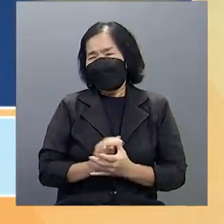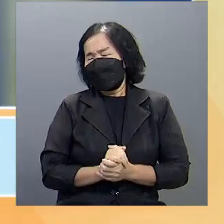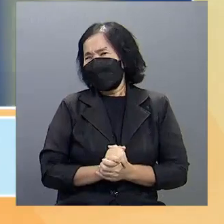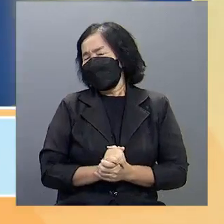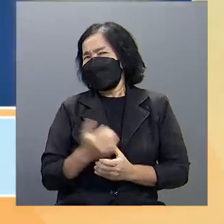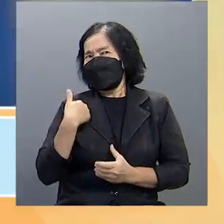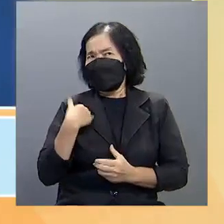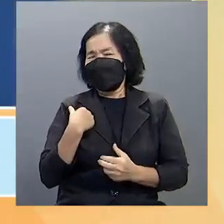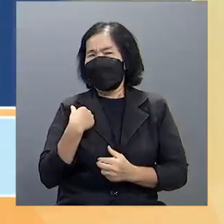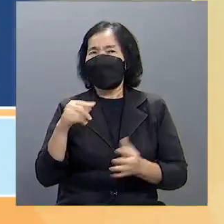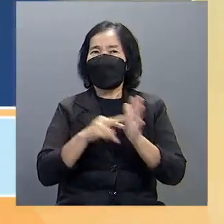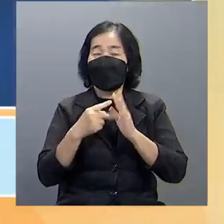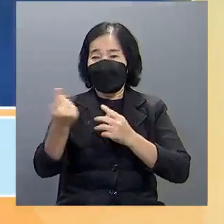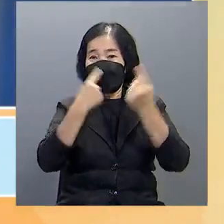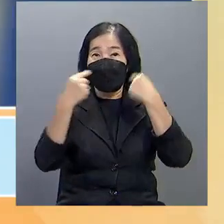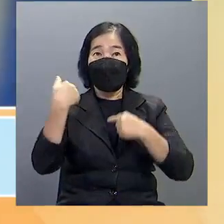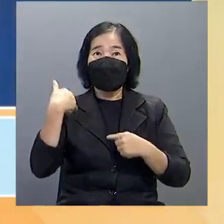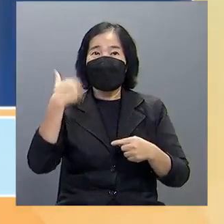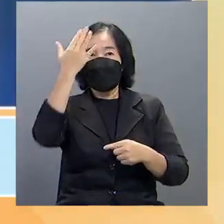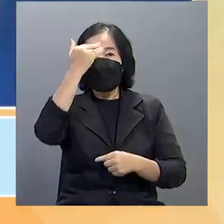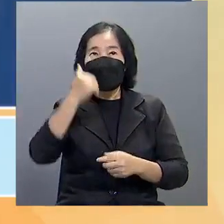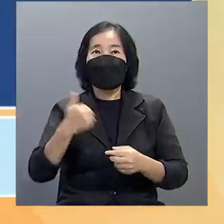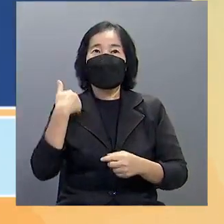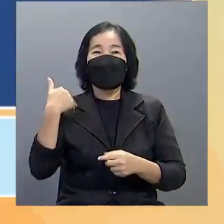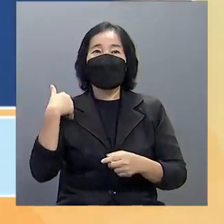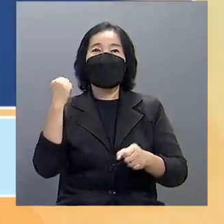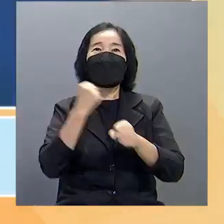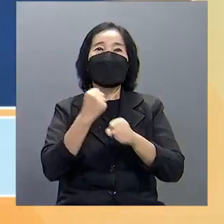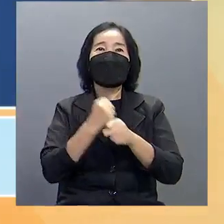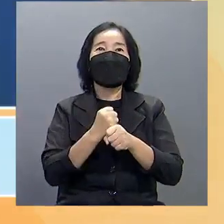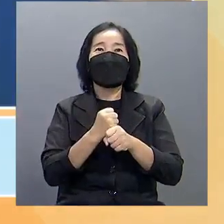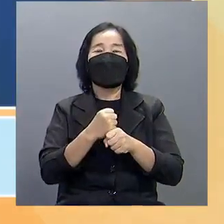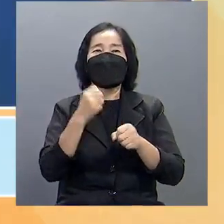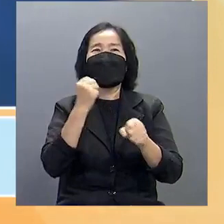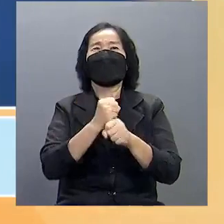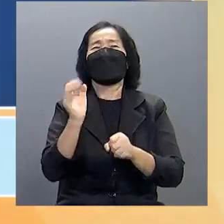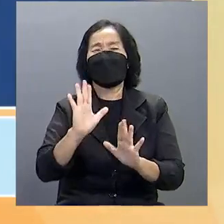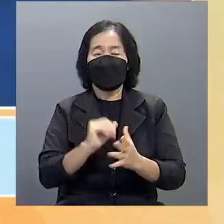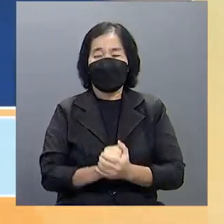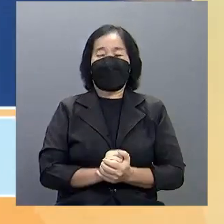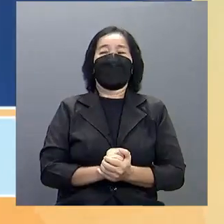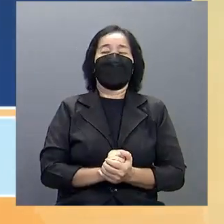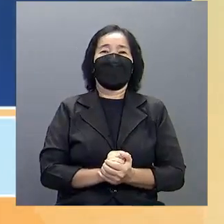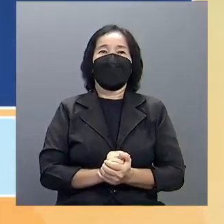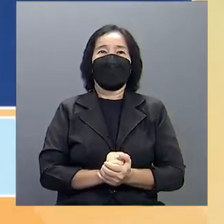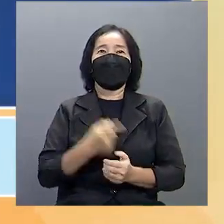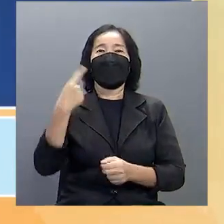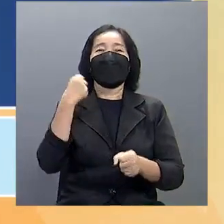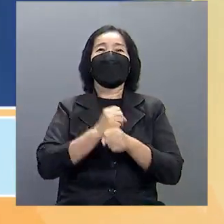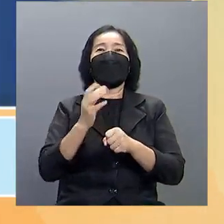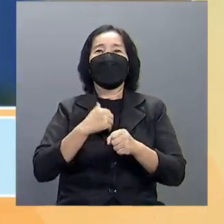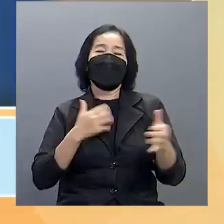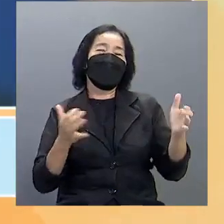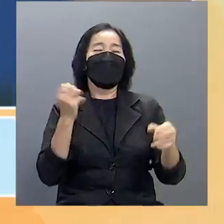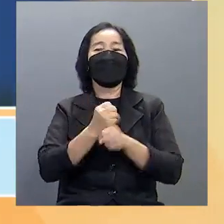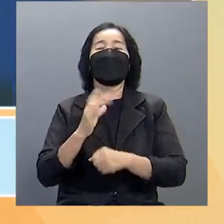าอยู่กับชมัยพรคุดหนีชมัยพรใหญ่เลยนะคะ ทำไมคะคุณ เหยียบเท้าเข้าประจำ โอ้เหยียบเท้าคู่เต้นตัวเอง คนสวยมากจะโก